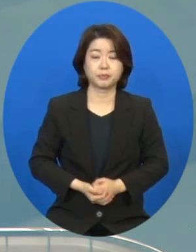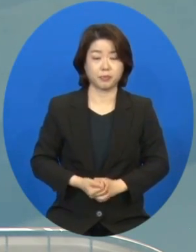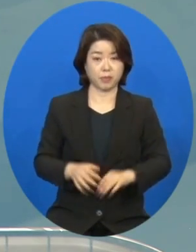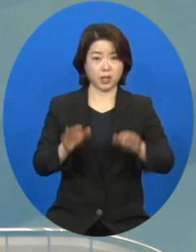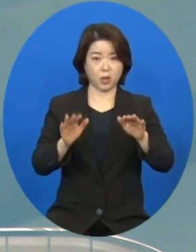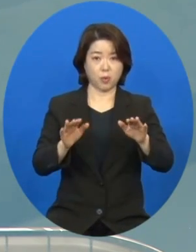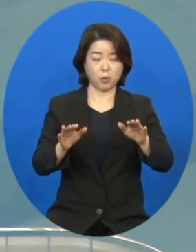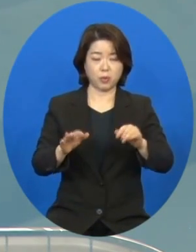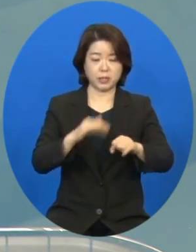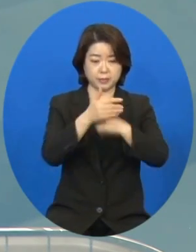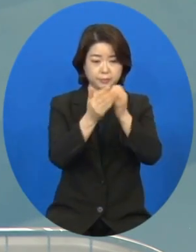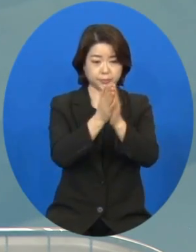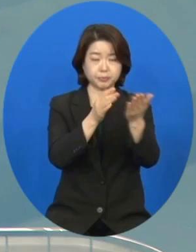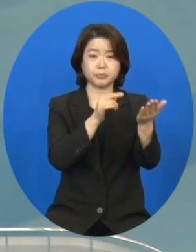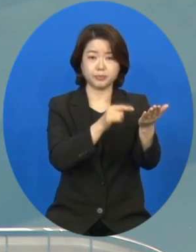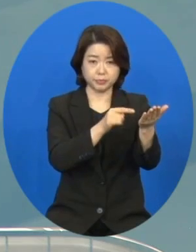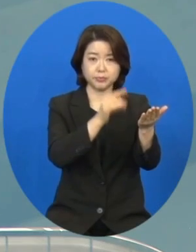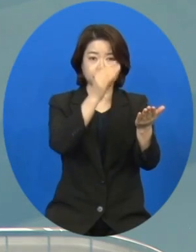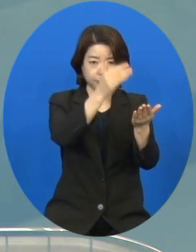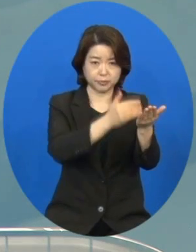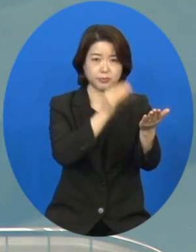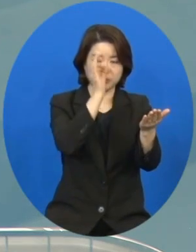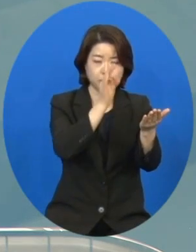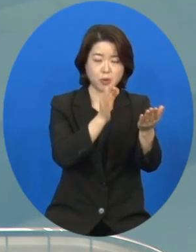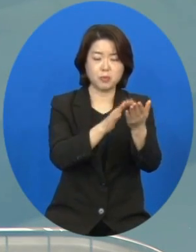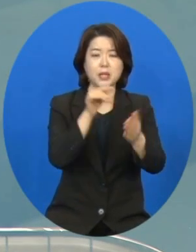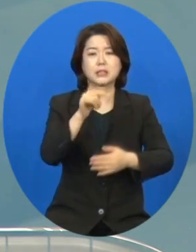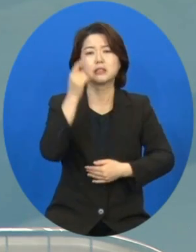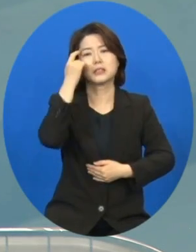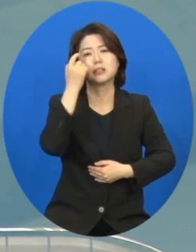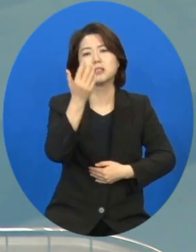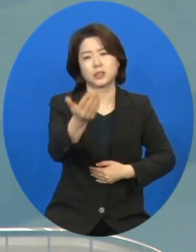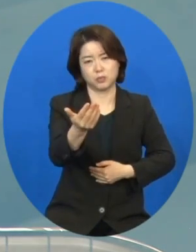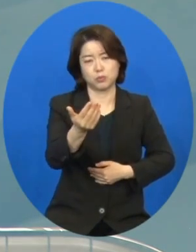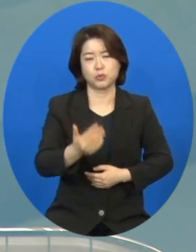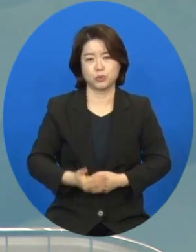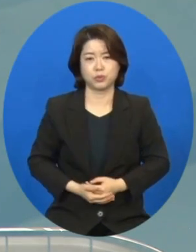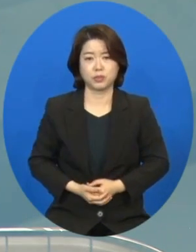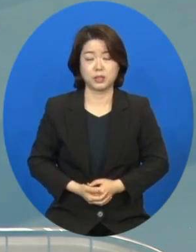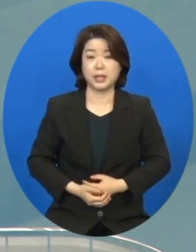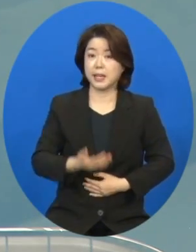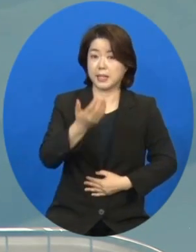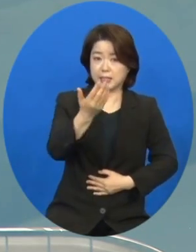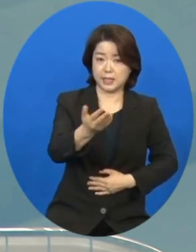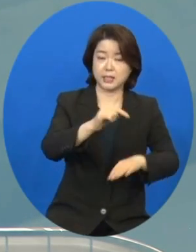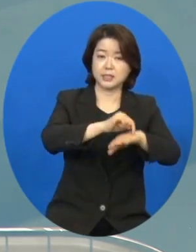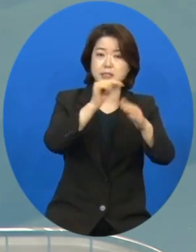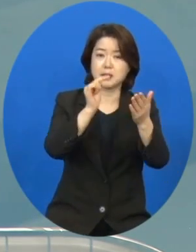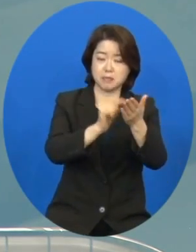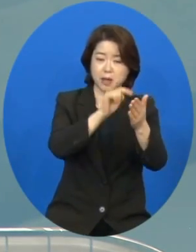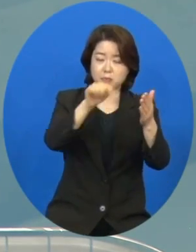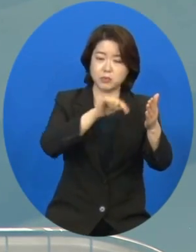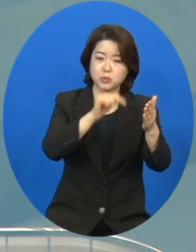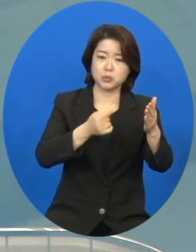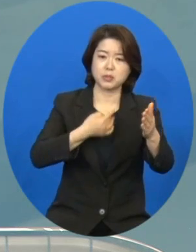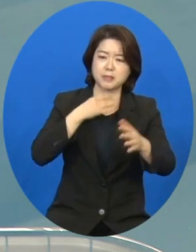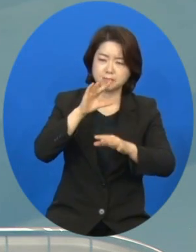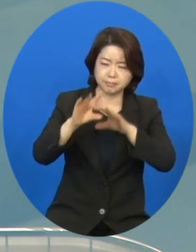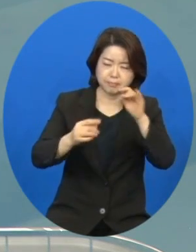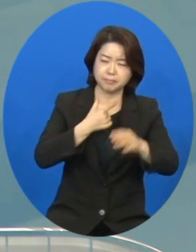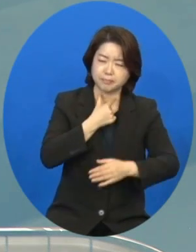오늘 이 본문은, 성경 본문은 우리에게 그 질문을 하고 있습니다. 당신의 마음이 갈망하는 것은